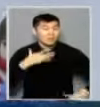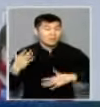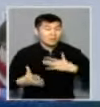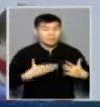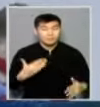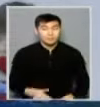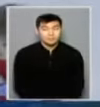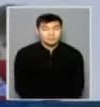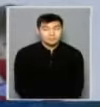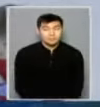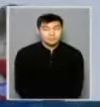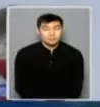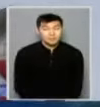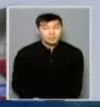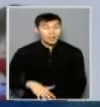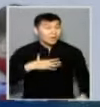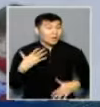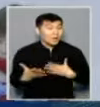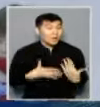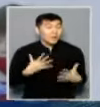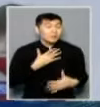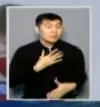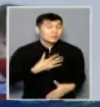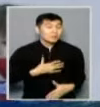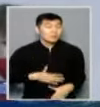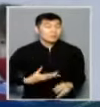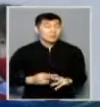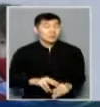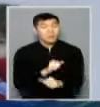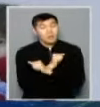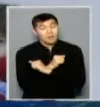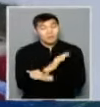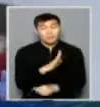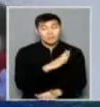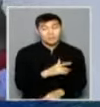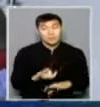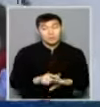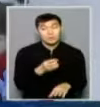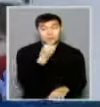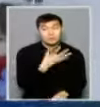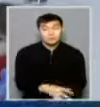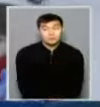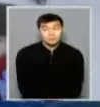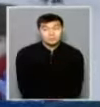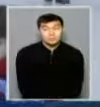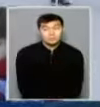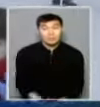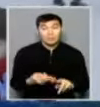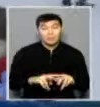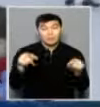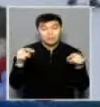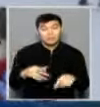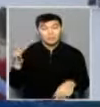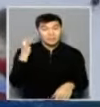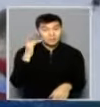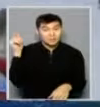біздерде біраз сергіп қалдық деп айтуға болады. Өте жақсы. Жалпы бұл жерге жиі келесіздер